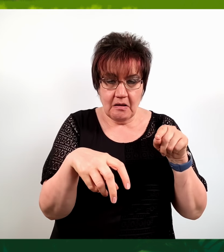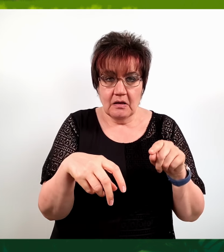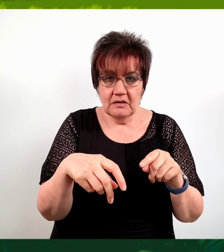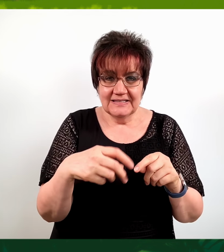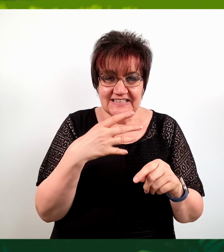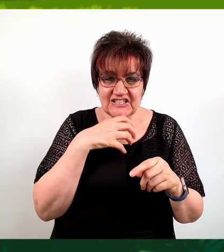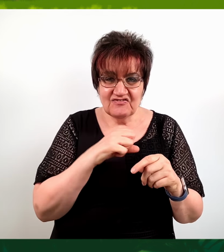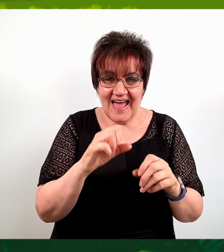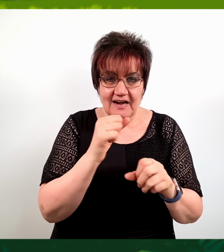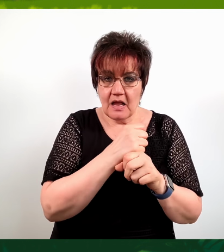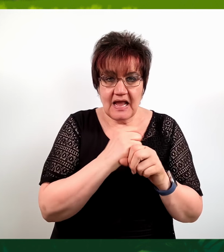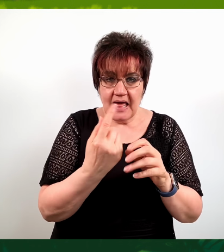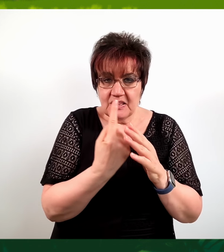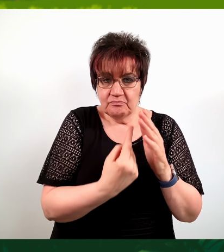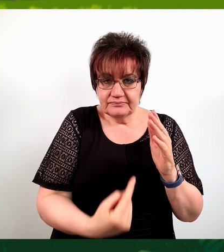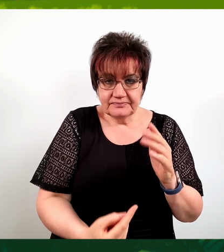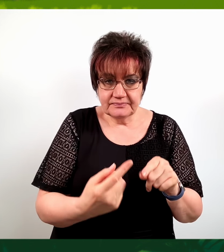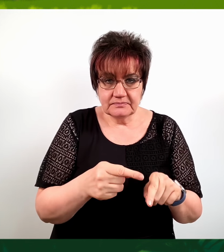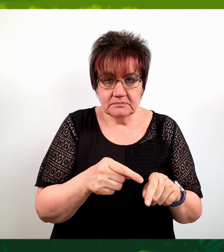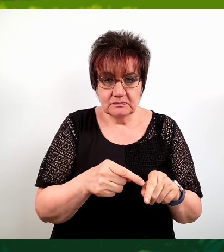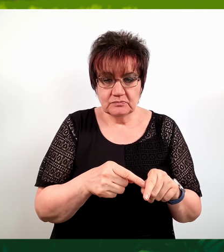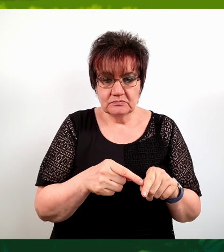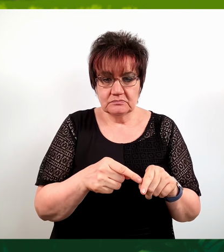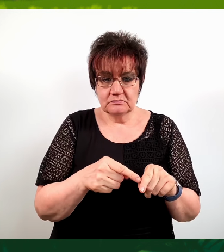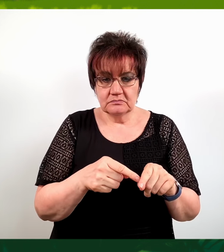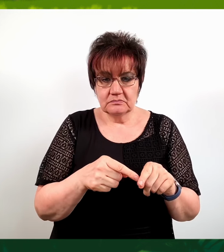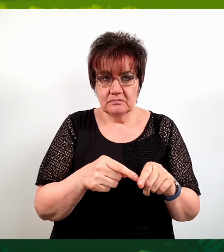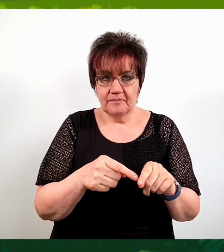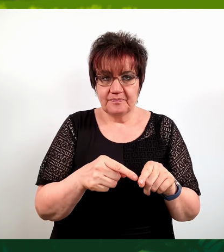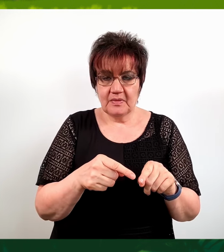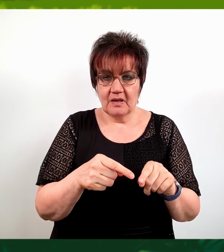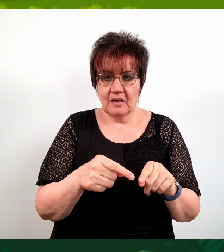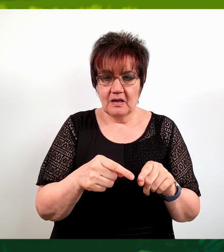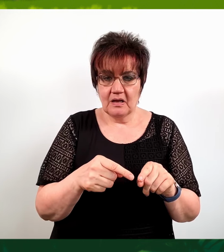sodass der Zwerg nicht hinunter konnte in sein Erdenreich.